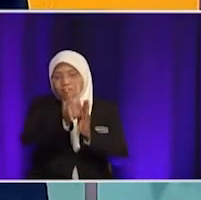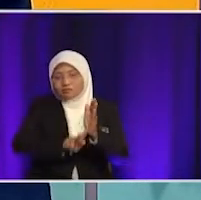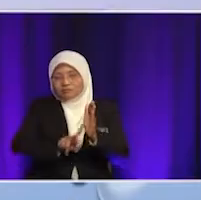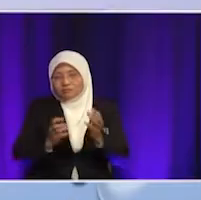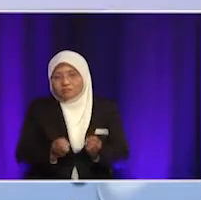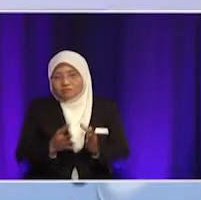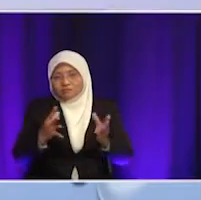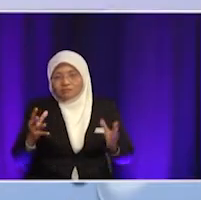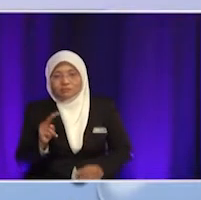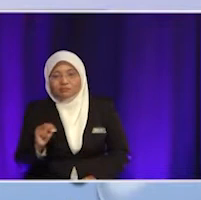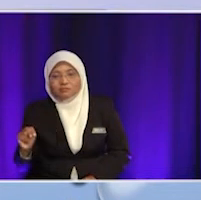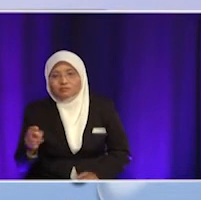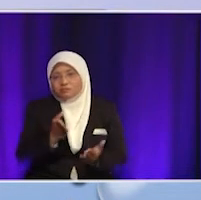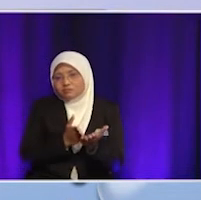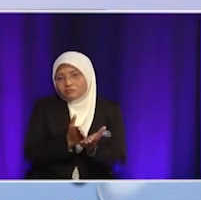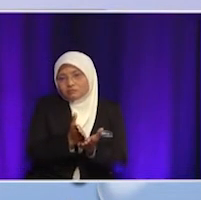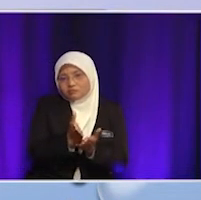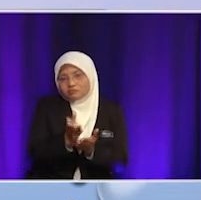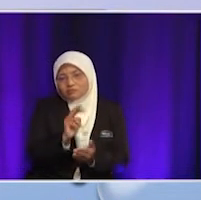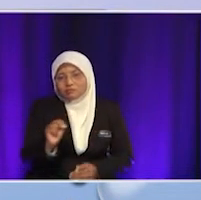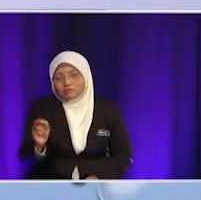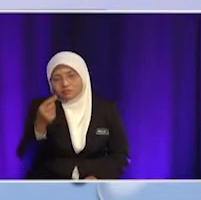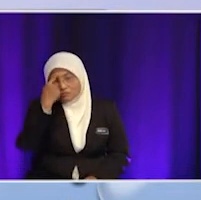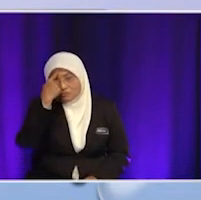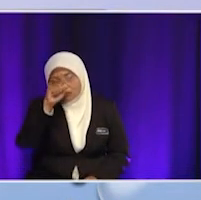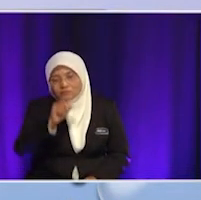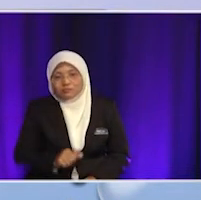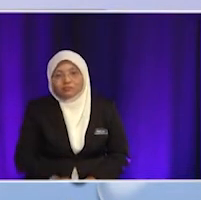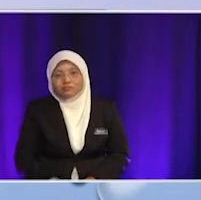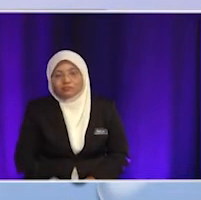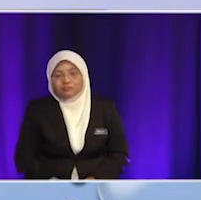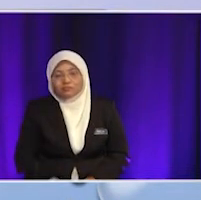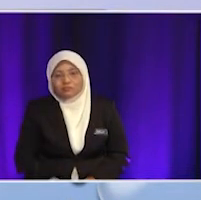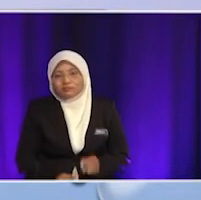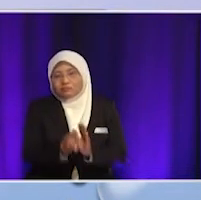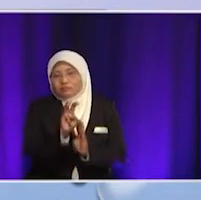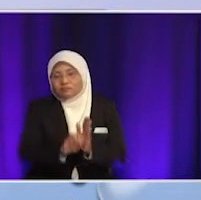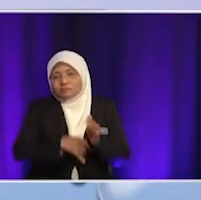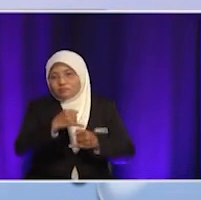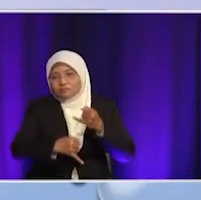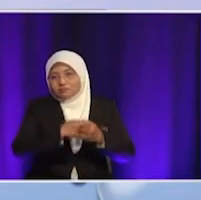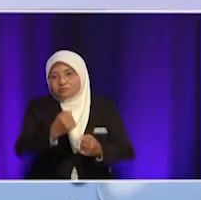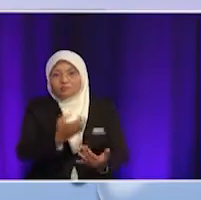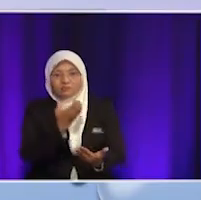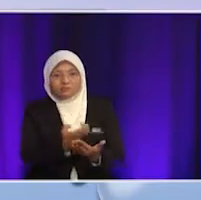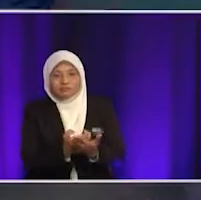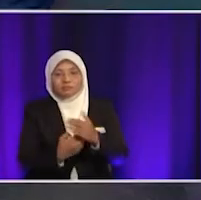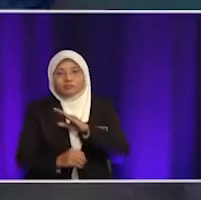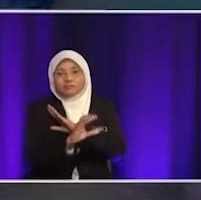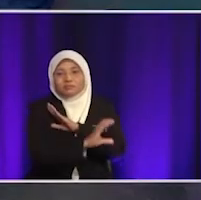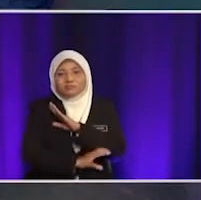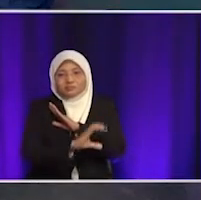berterusan yang menyumbang kepada proses pembangunan ekonomi sebuah negara